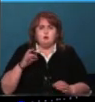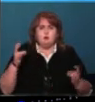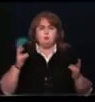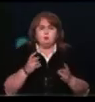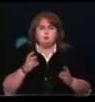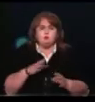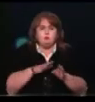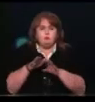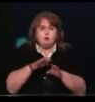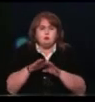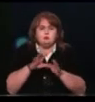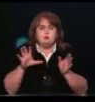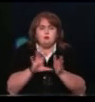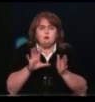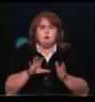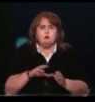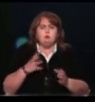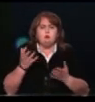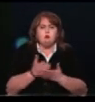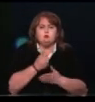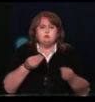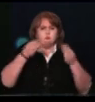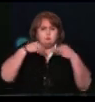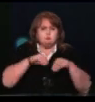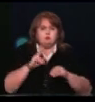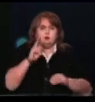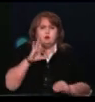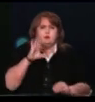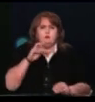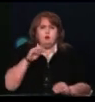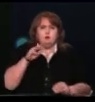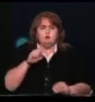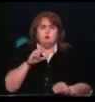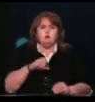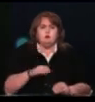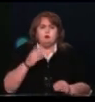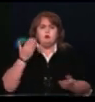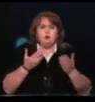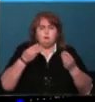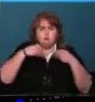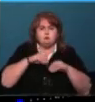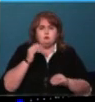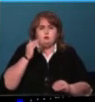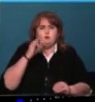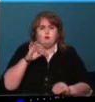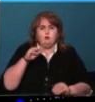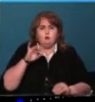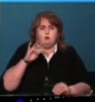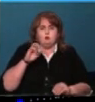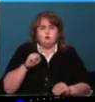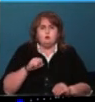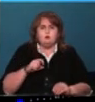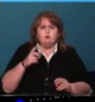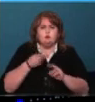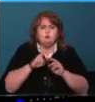необходима дополнительная энергия. То есть здесь происходит поглощение кванта или поглощение фотона. В этом случае